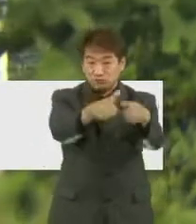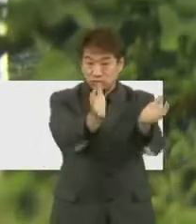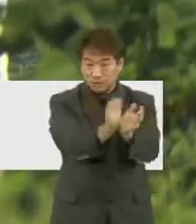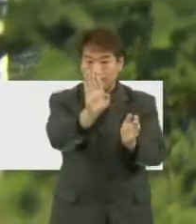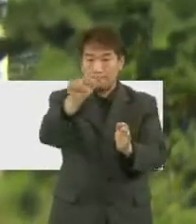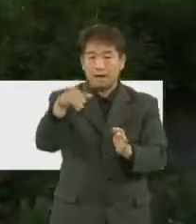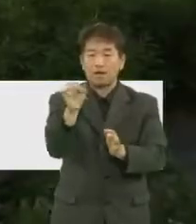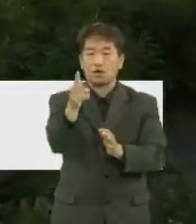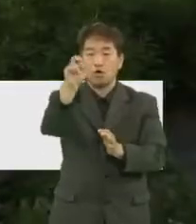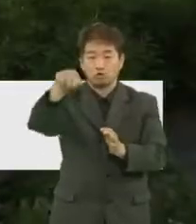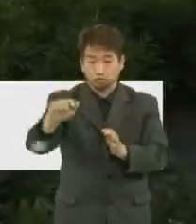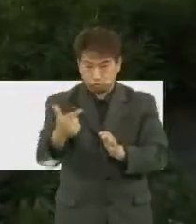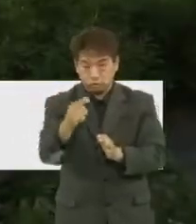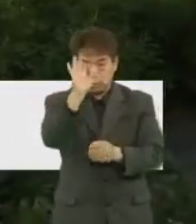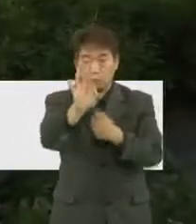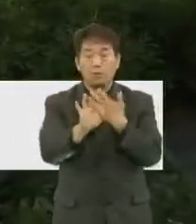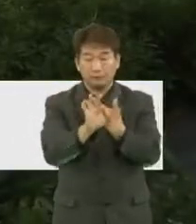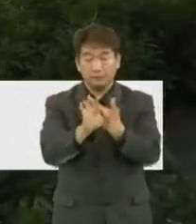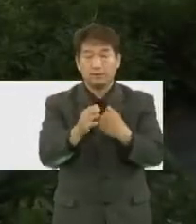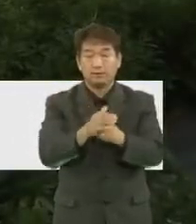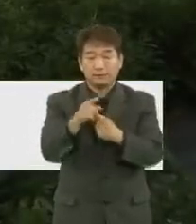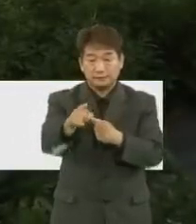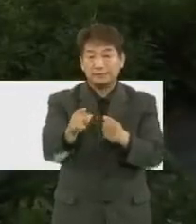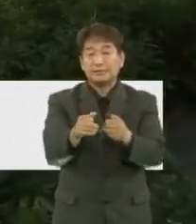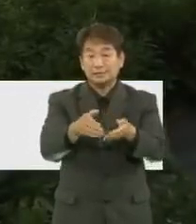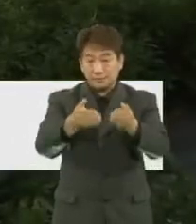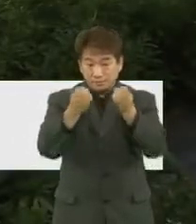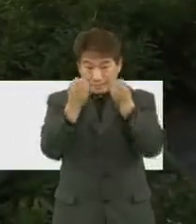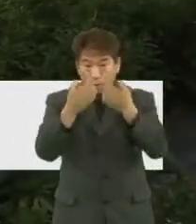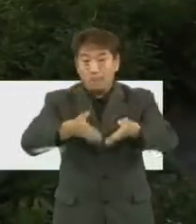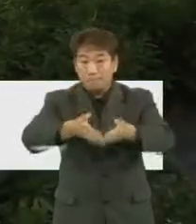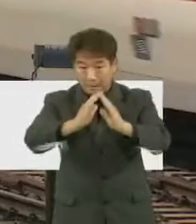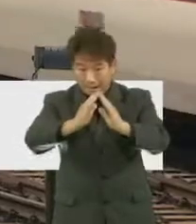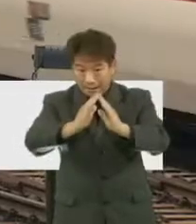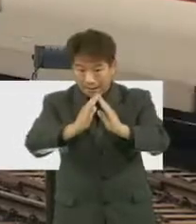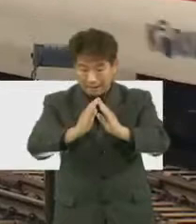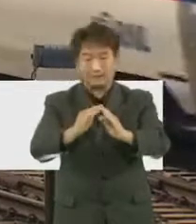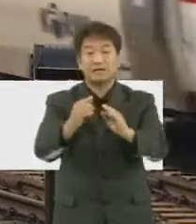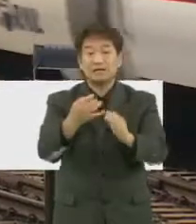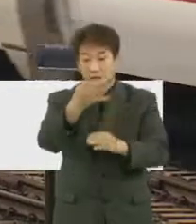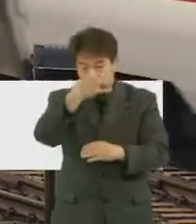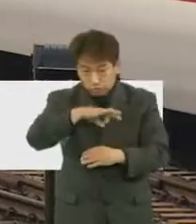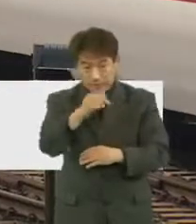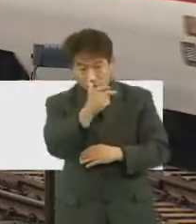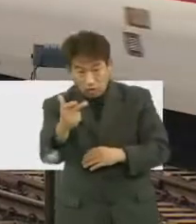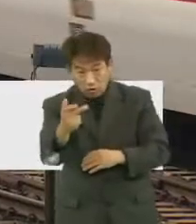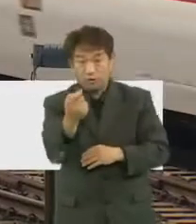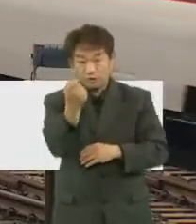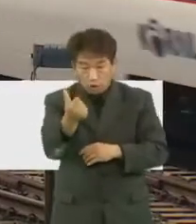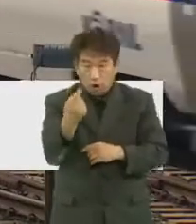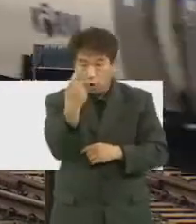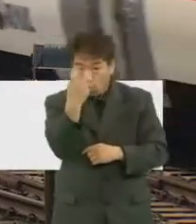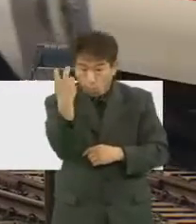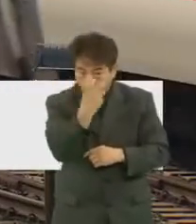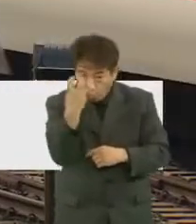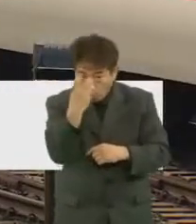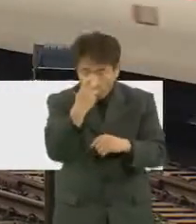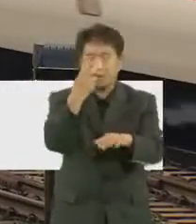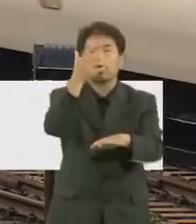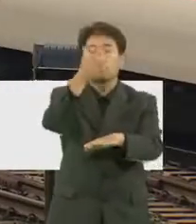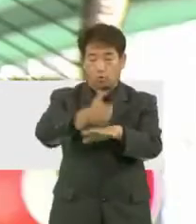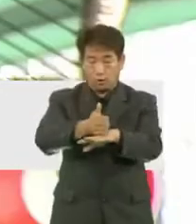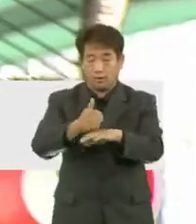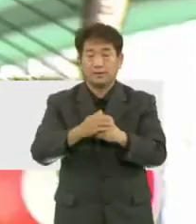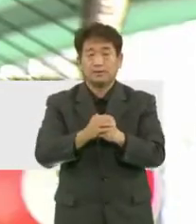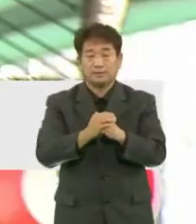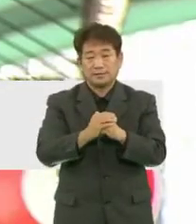박영순 의원실에 따르면 주차장역 신설에 따른 재무적 수익성 등을 살펴보기 위해 진행된 국토부의 사전 타당성 조사